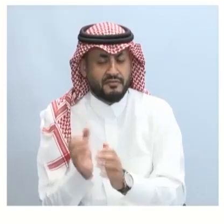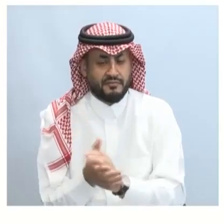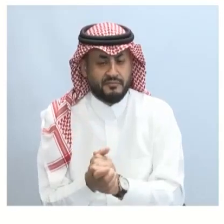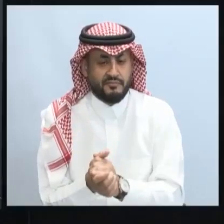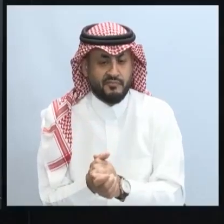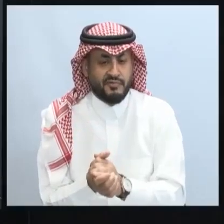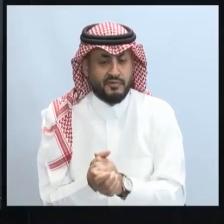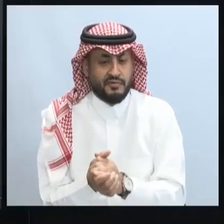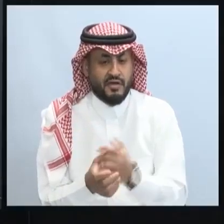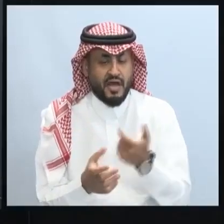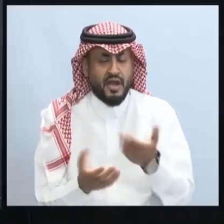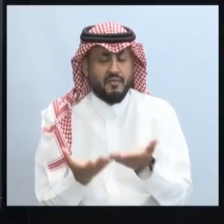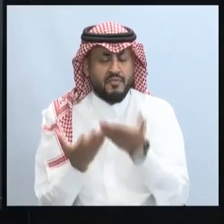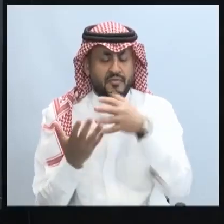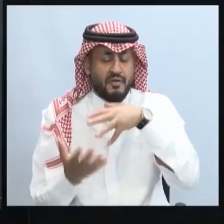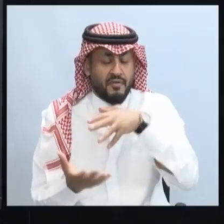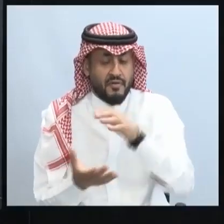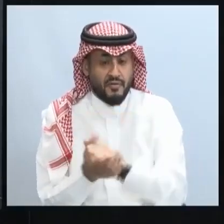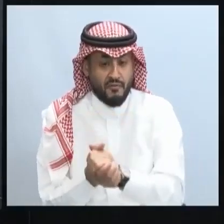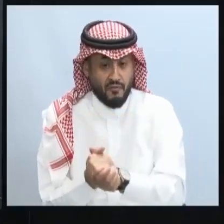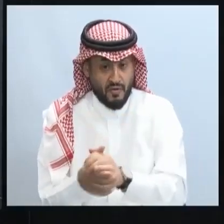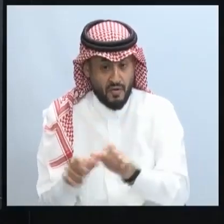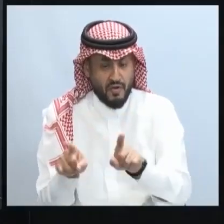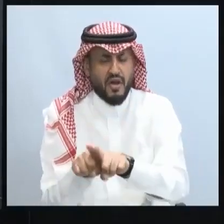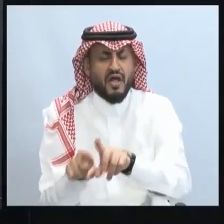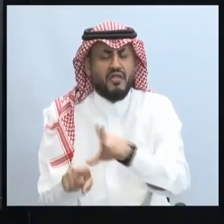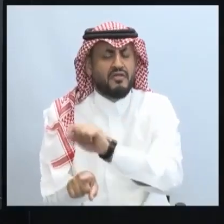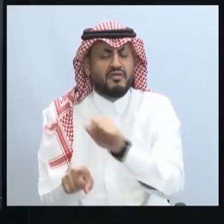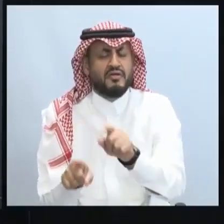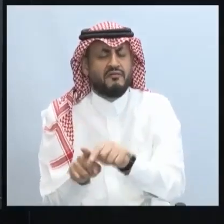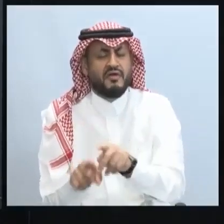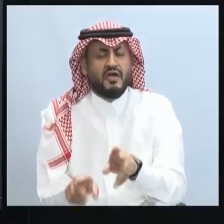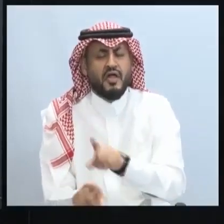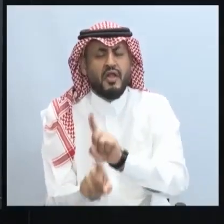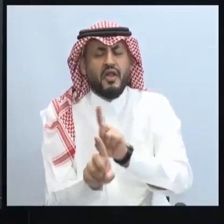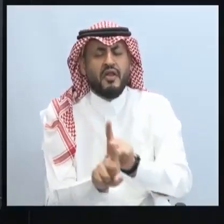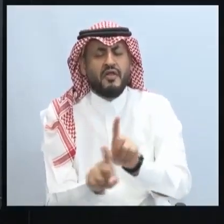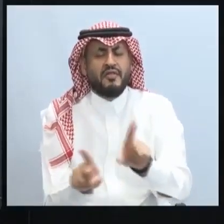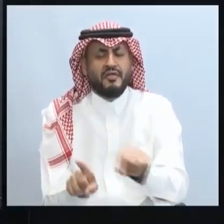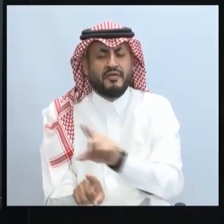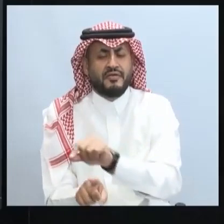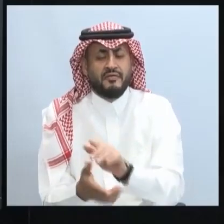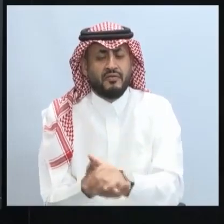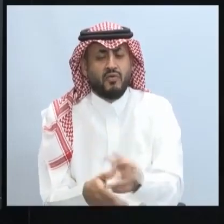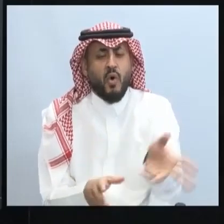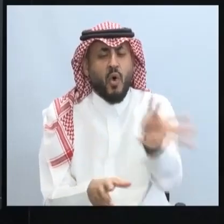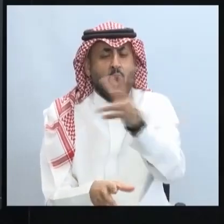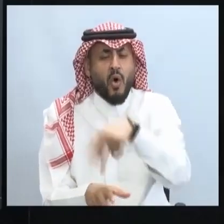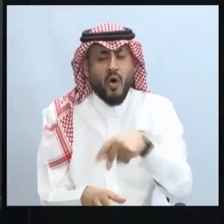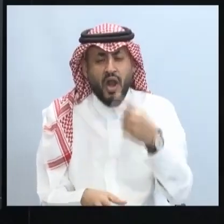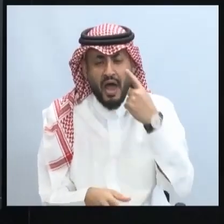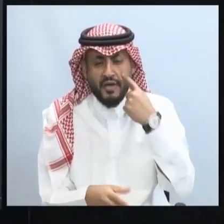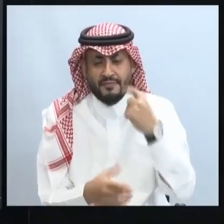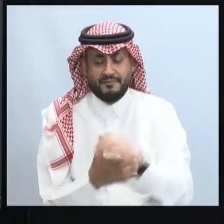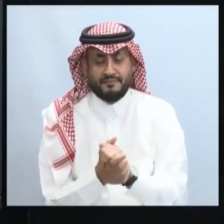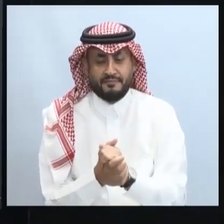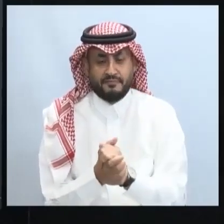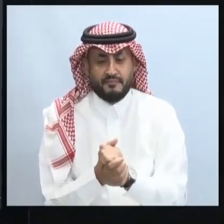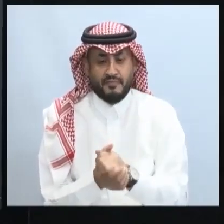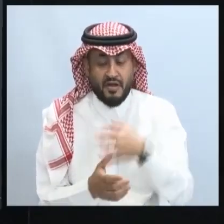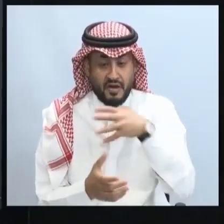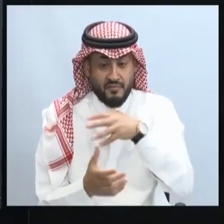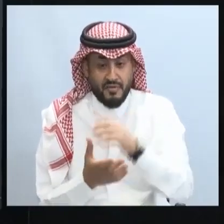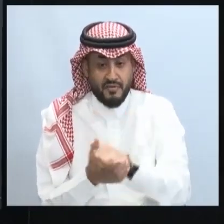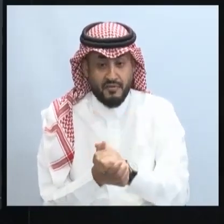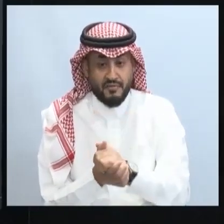وسلم قدوتنا في العباده وفي شؤون حياتنا النبي صلى الله عليه وسلم ارسله